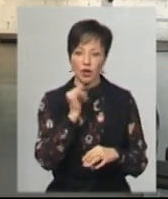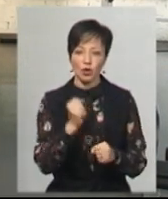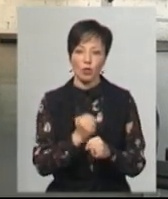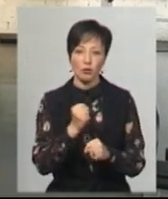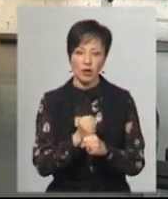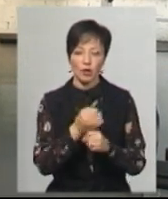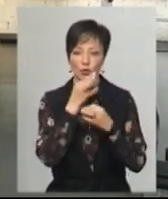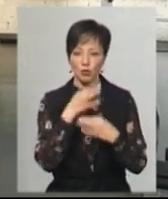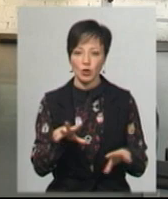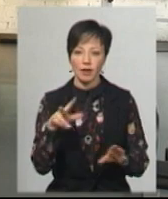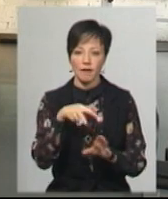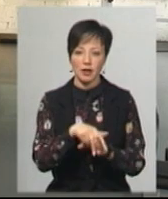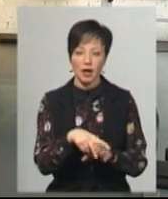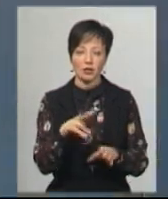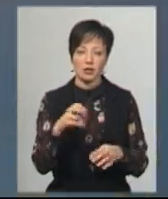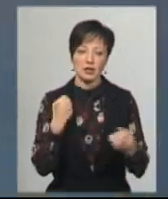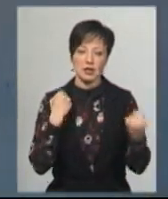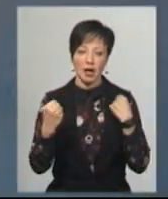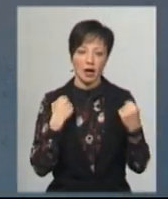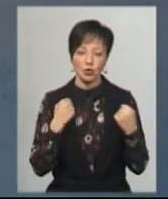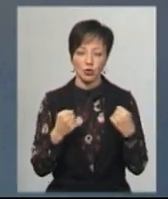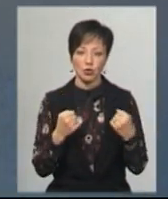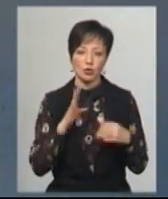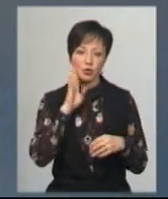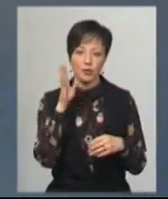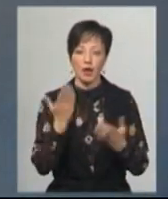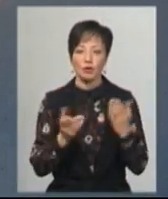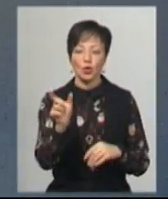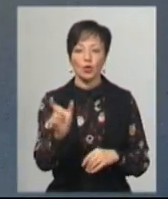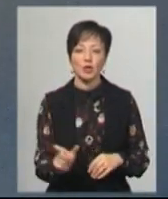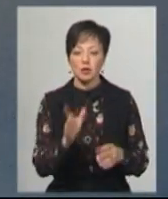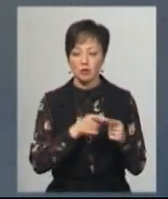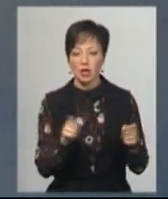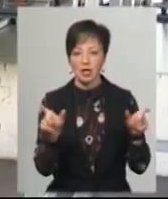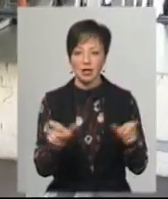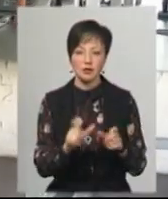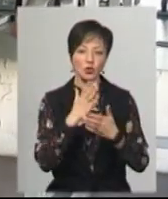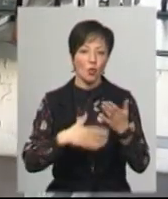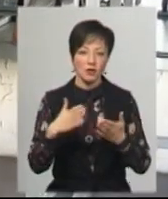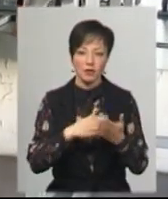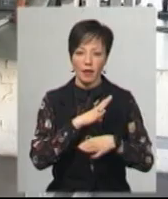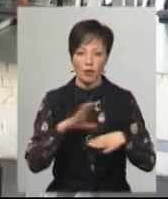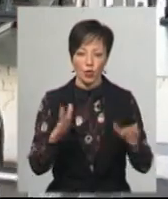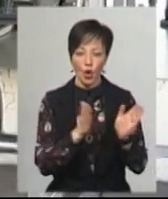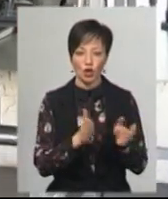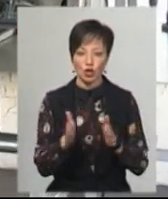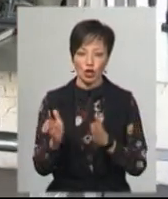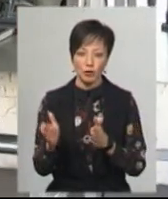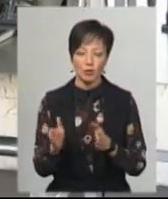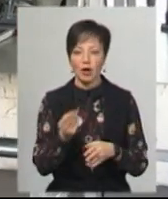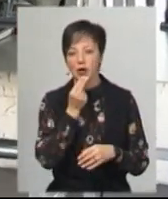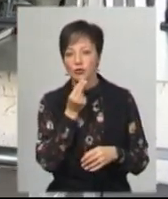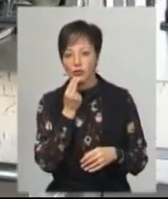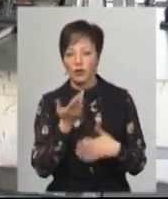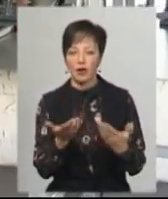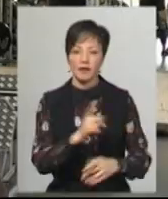робили будь-яке навантаження, як мінімум зарядку. Якщо в людини під час карантину взагалі не було ніякого режиму, що в